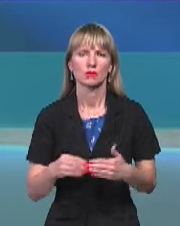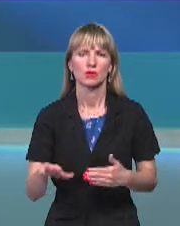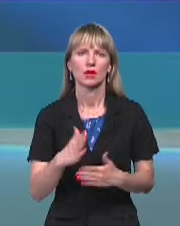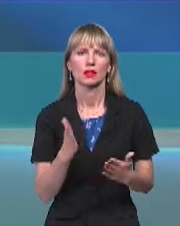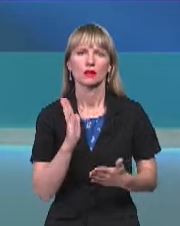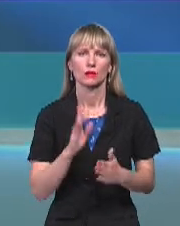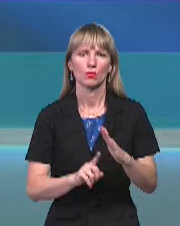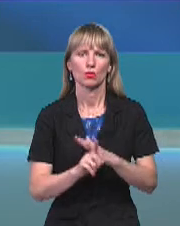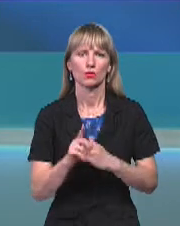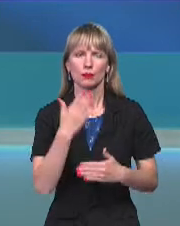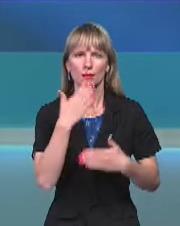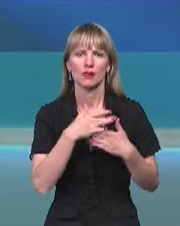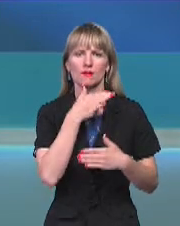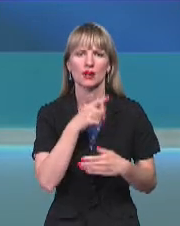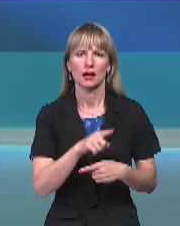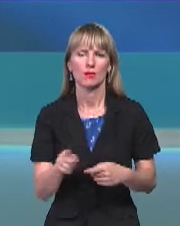часом розподіляти.